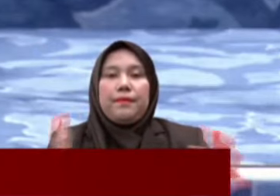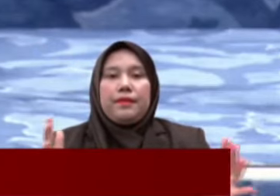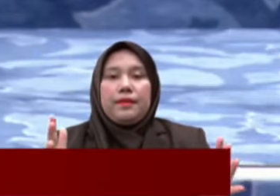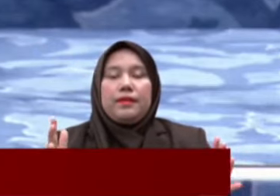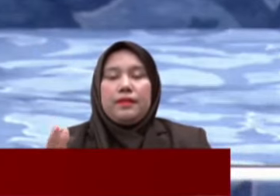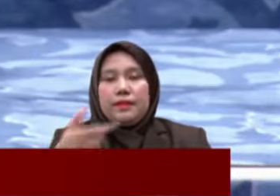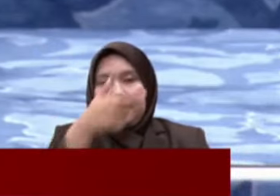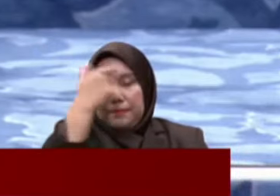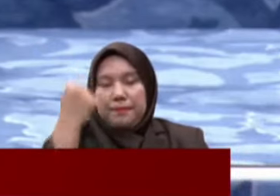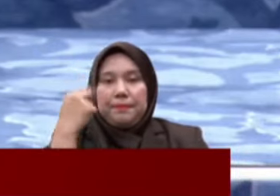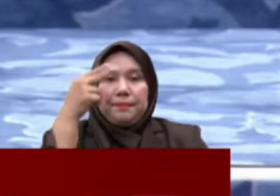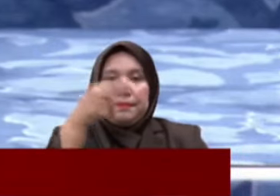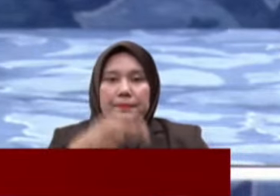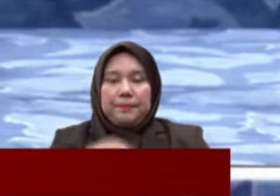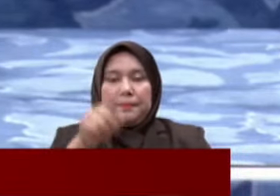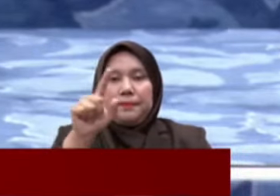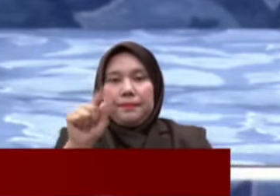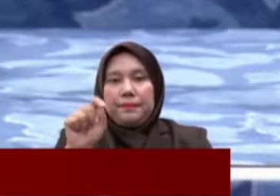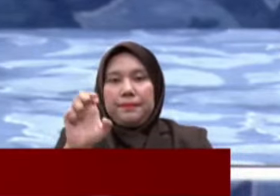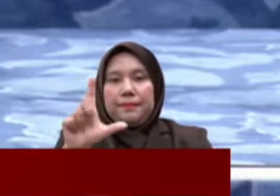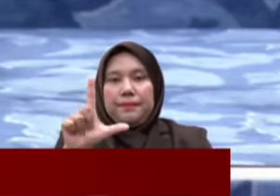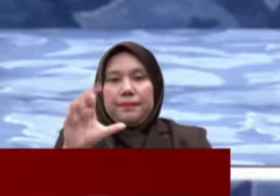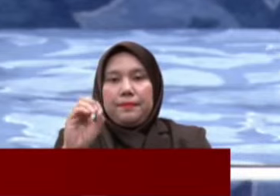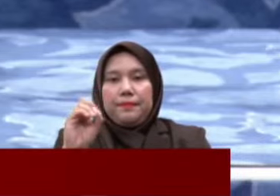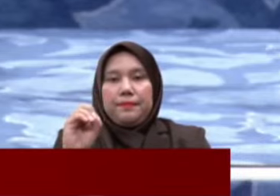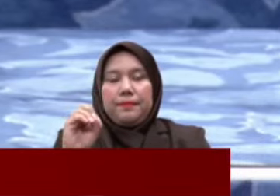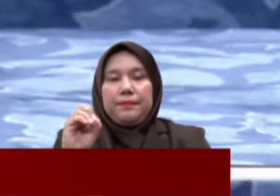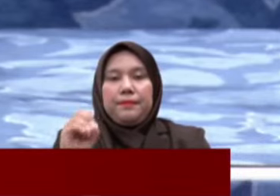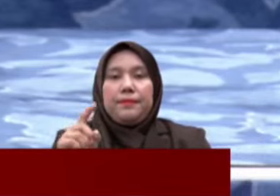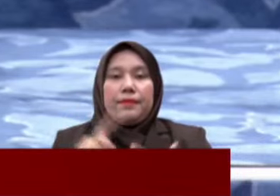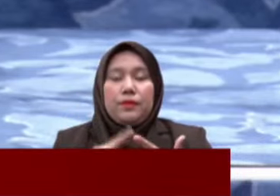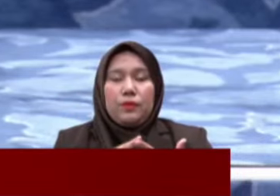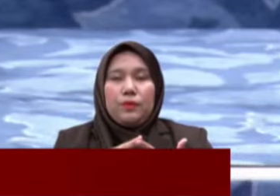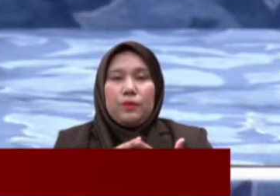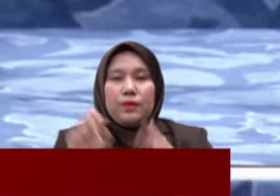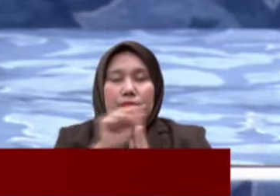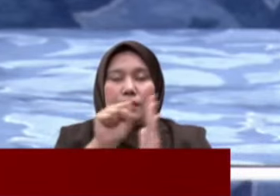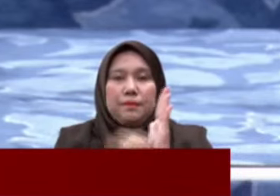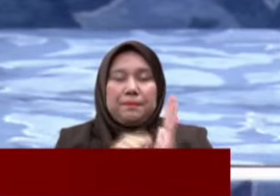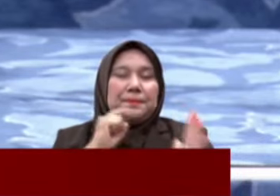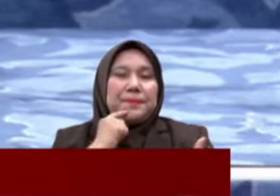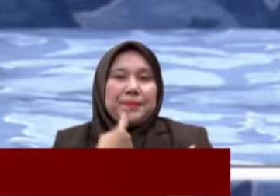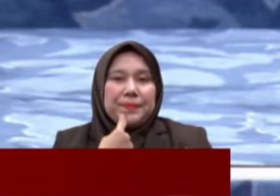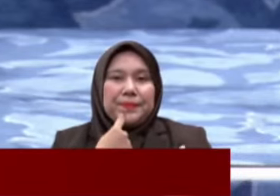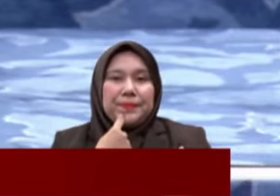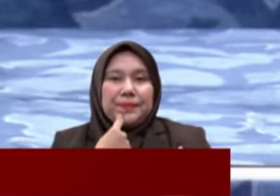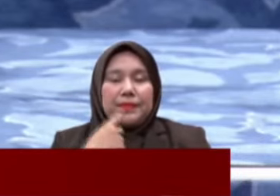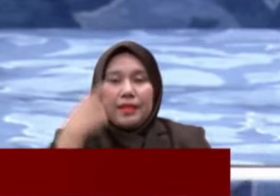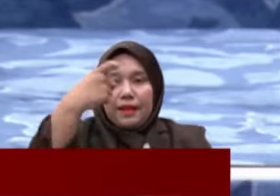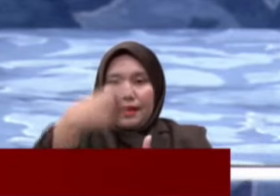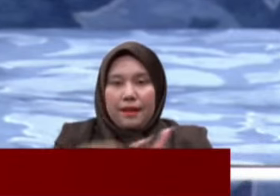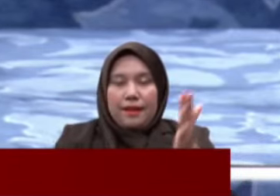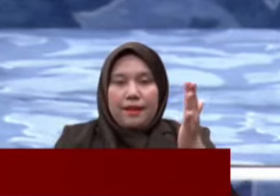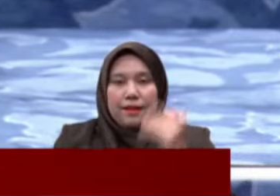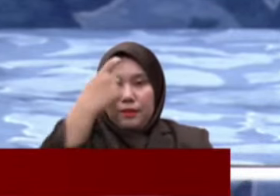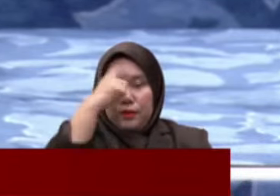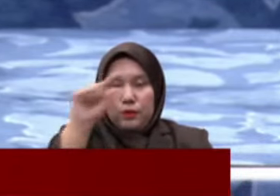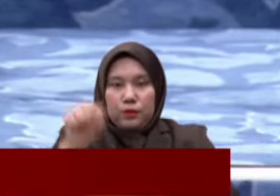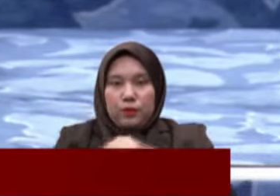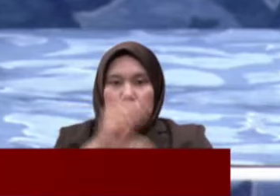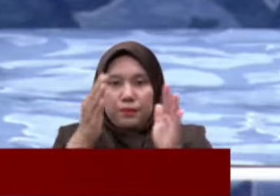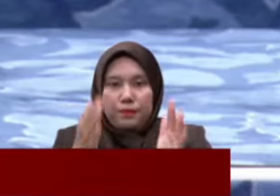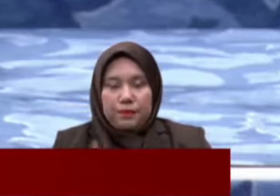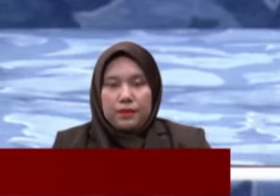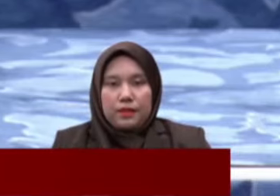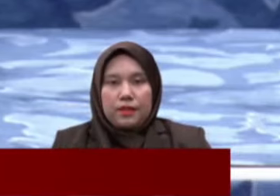telco. Dan syarat yang kedua yang ketat ialah harga kepada pengguna mestilah di paras yang